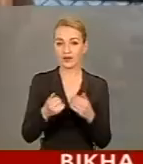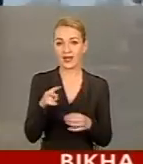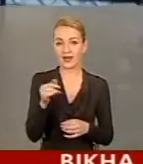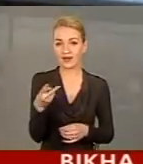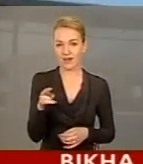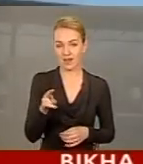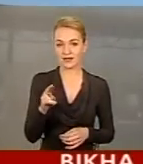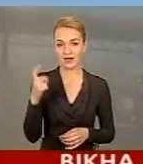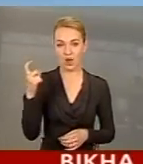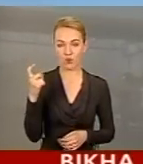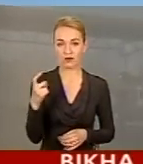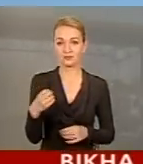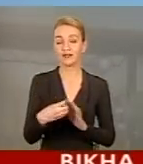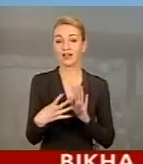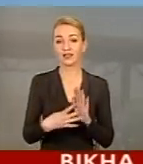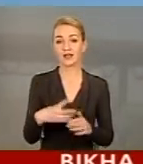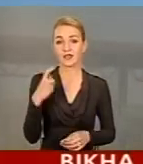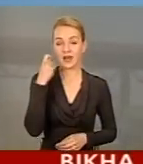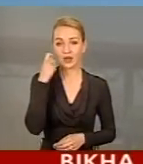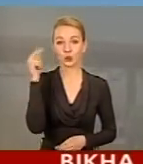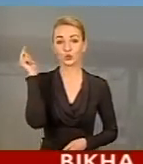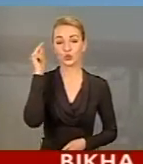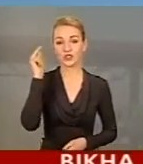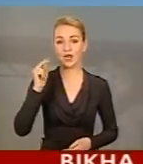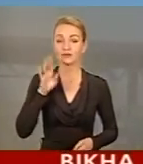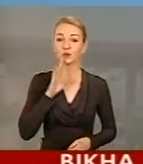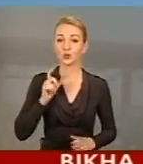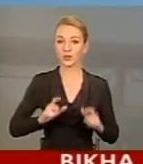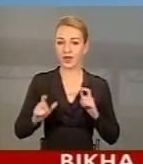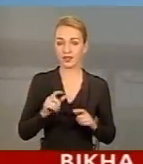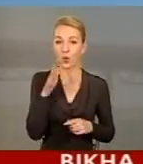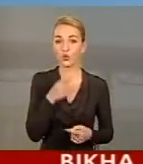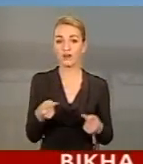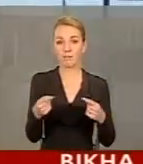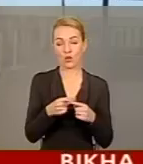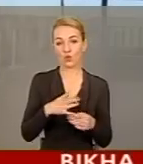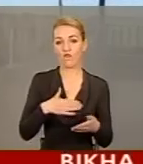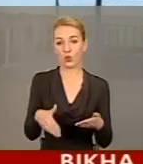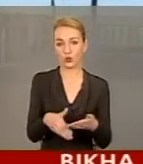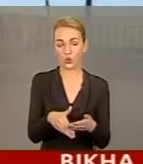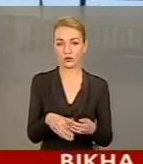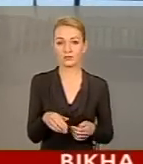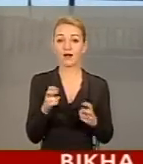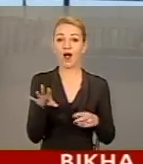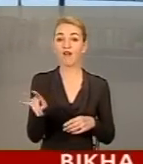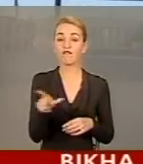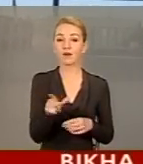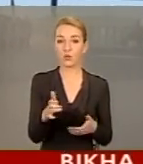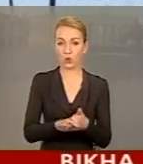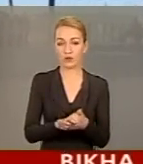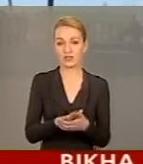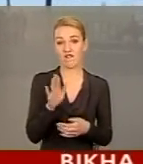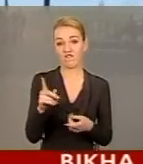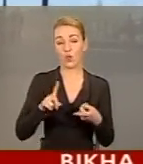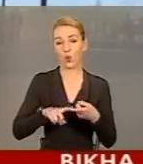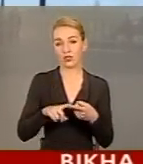Харкова. 19 років, учиться студентка. Одновременно волонтерство. А как вы с ней познакомились? Вконтакте. Ну